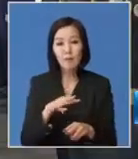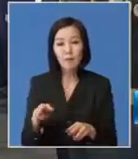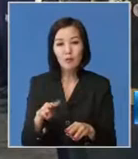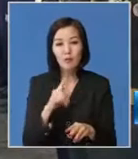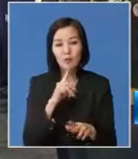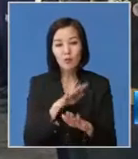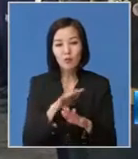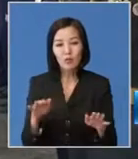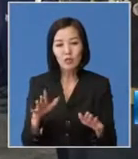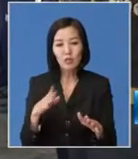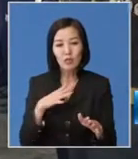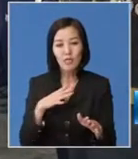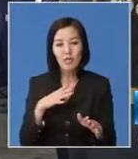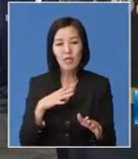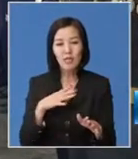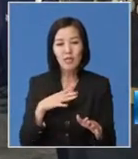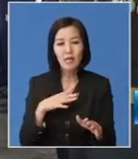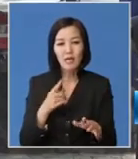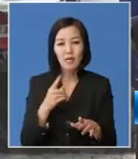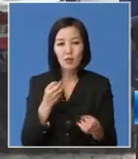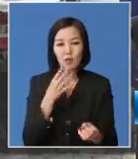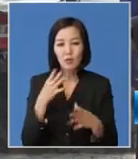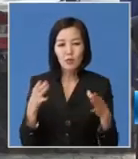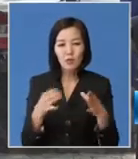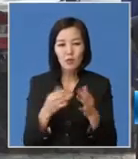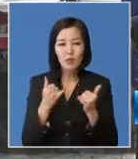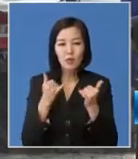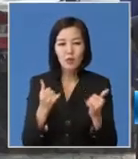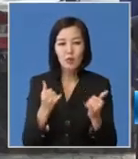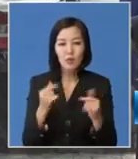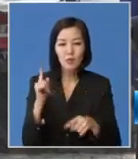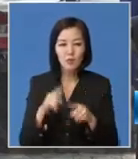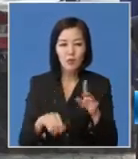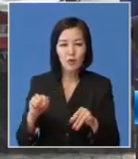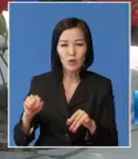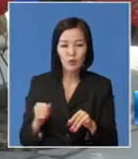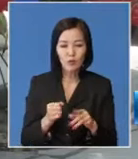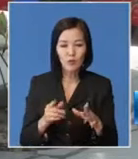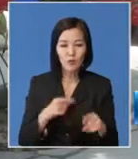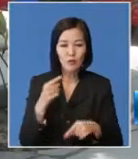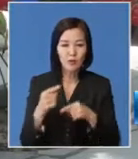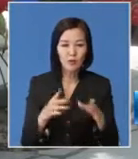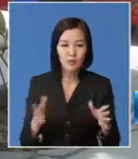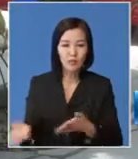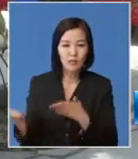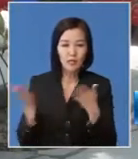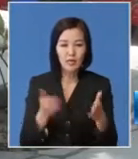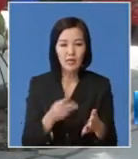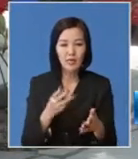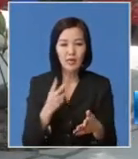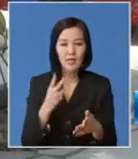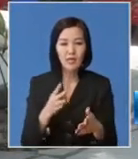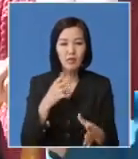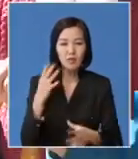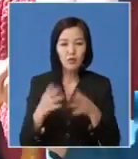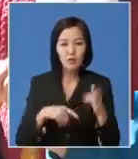қойды. Марқұмдардың ет жақындары осы шараға арнайы шақыртылып құрмет көрсетілді. Бұл күні 2-ші дүниежүзілік соғыс ардагерлері ыстық ықыласқа